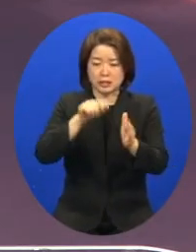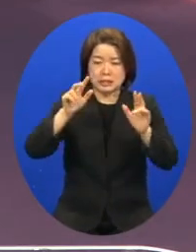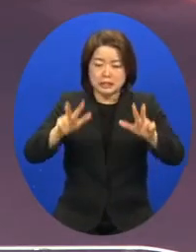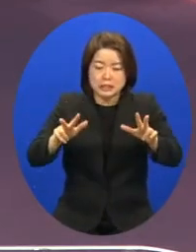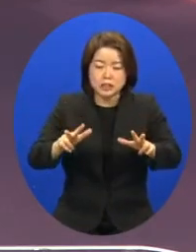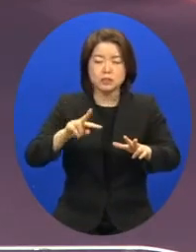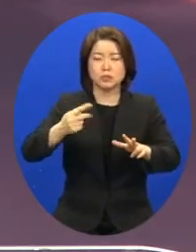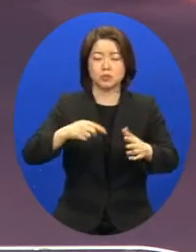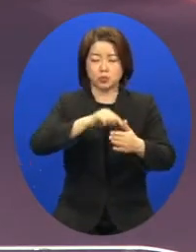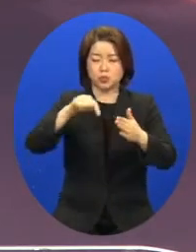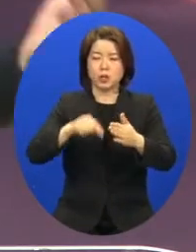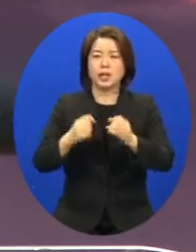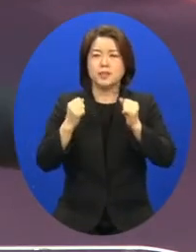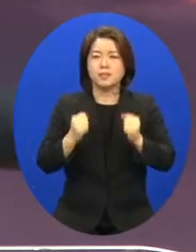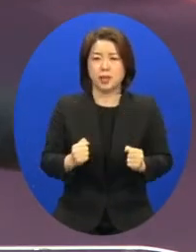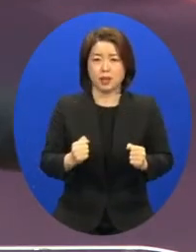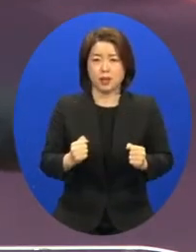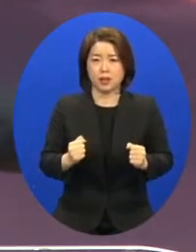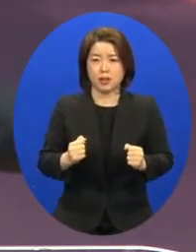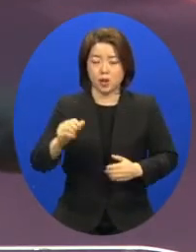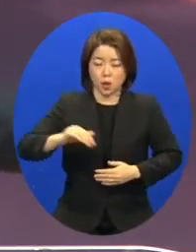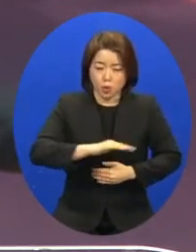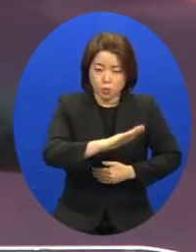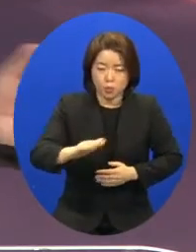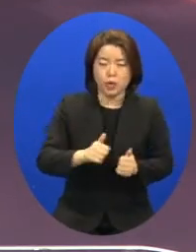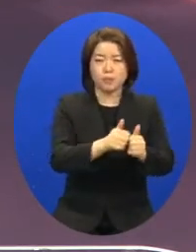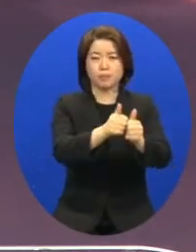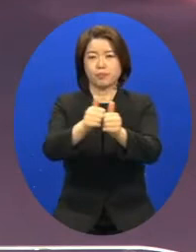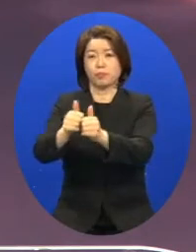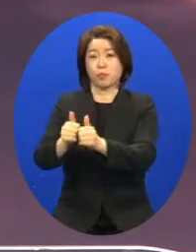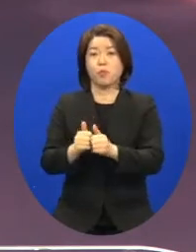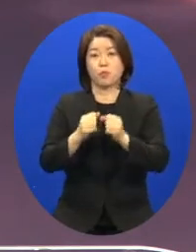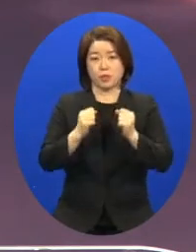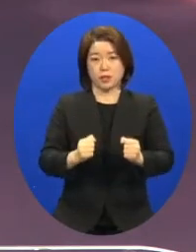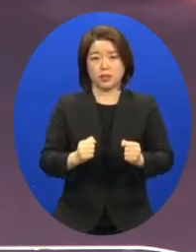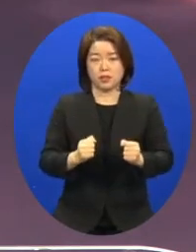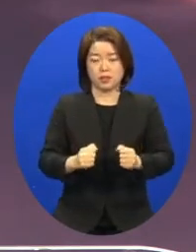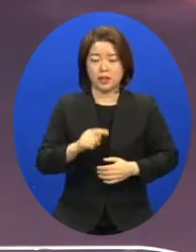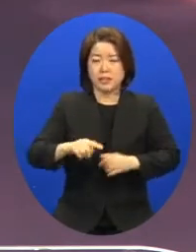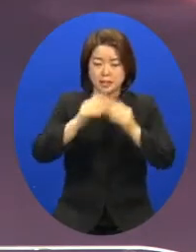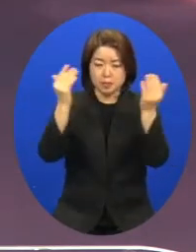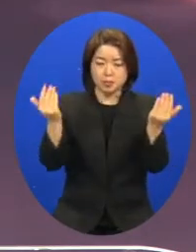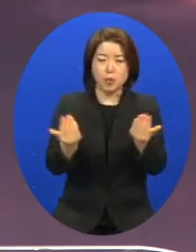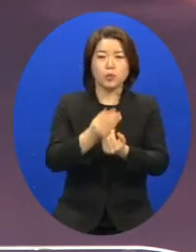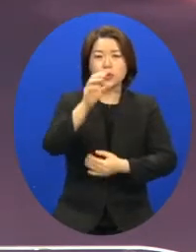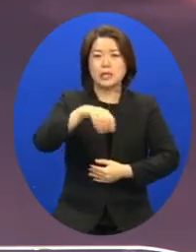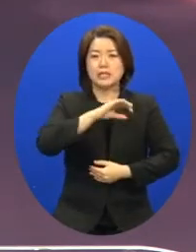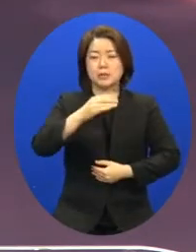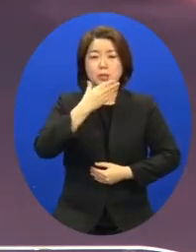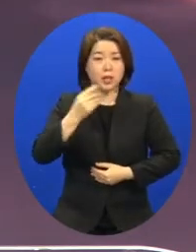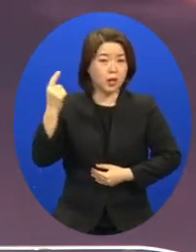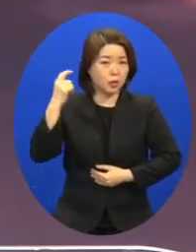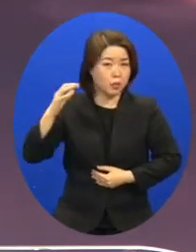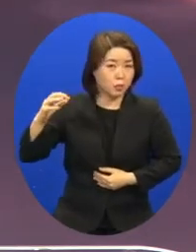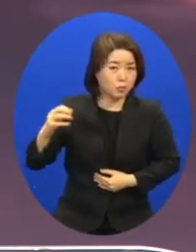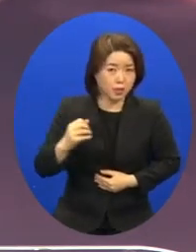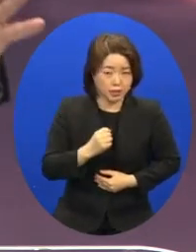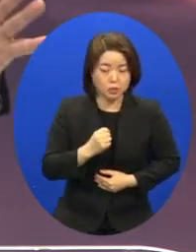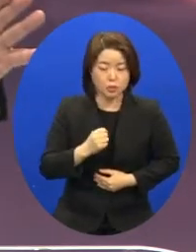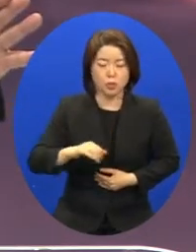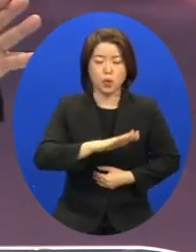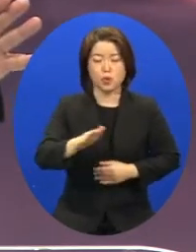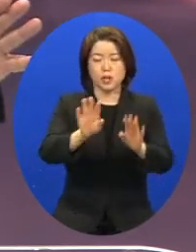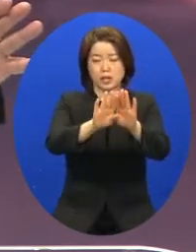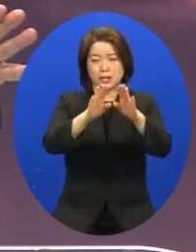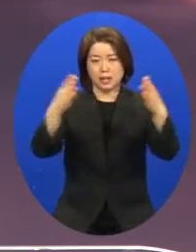계십니다. 그리고 우리와 동행하십니다. 이 모든 것이 십자가의 복음으로 우리에게